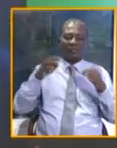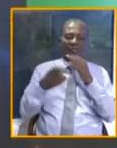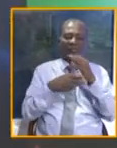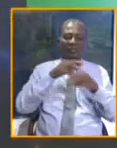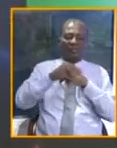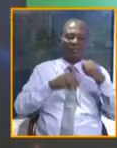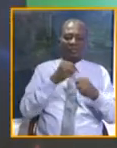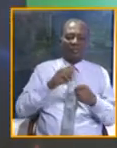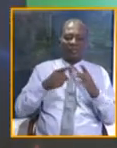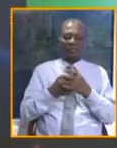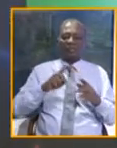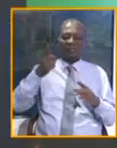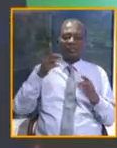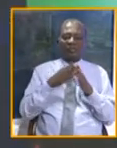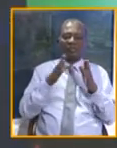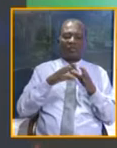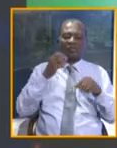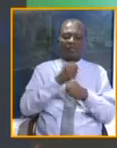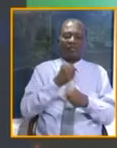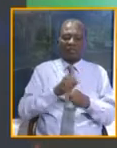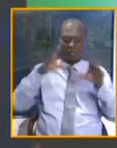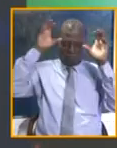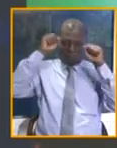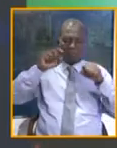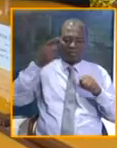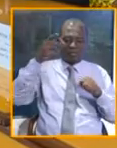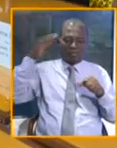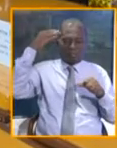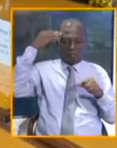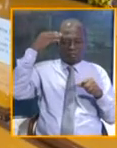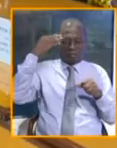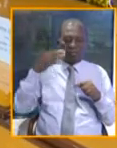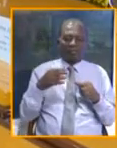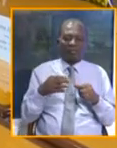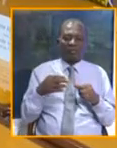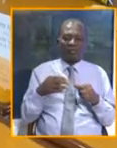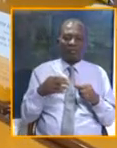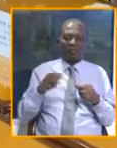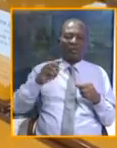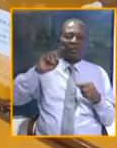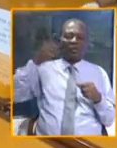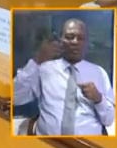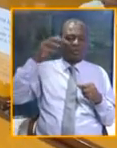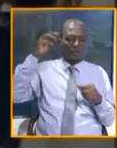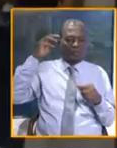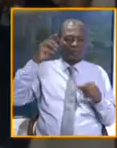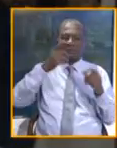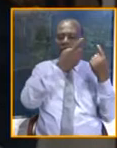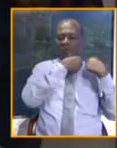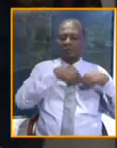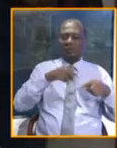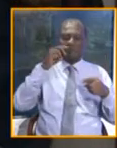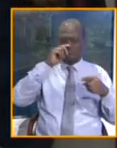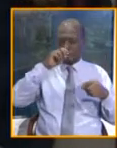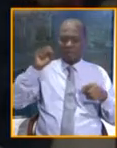que débute la première séance de travail présidée par le Premier ministre Patrick Hachi. Une première depuis sa nomination, a